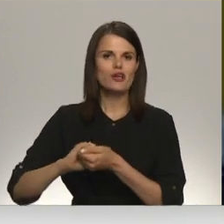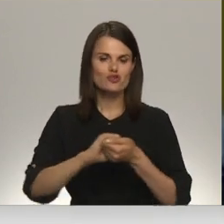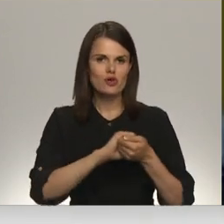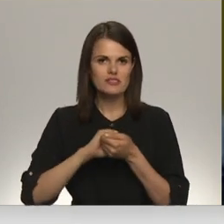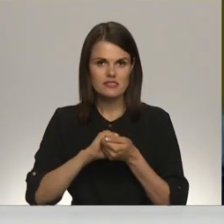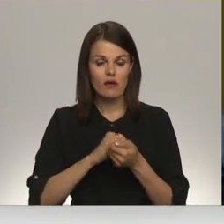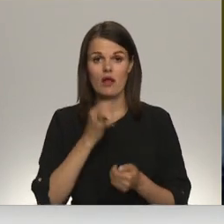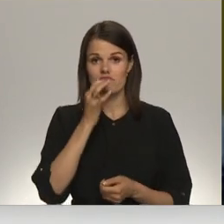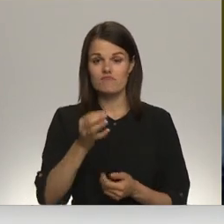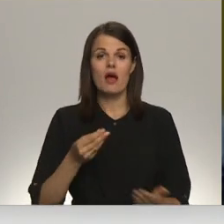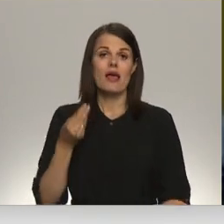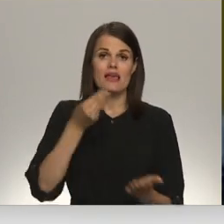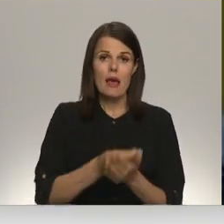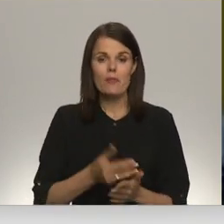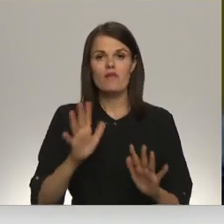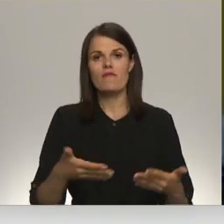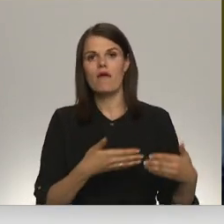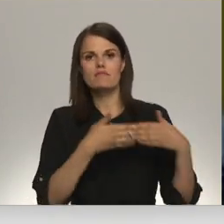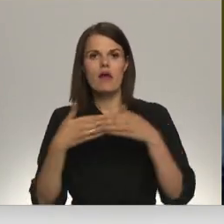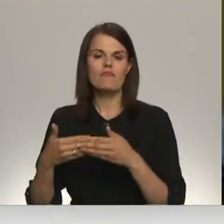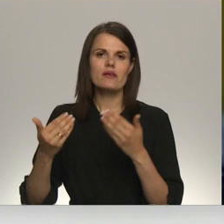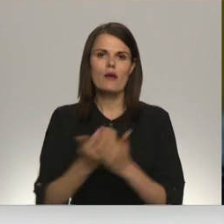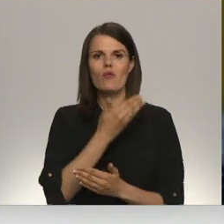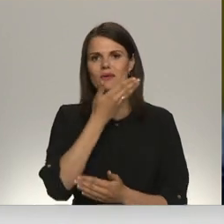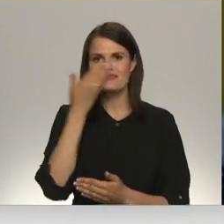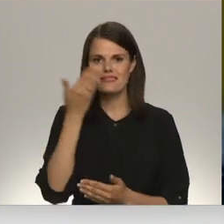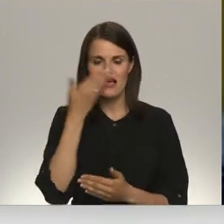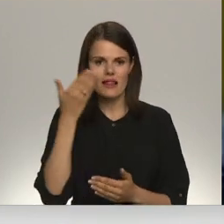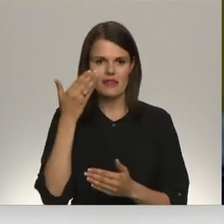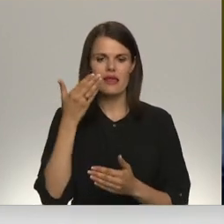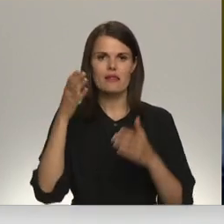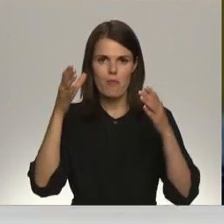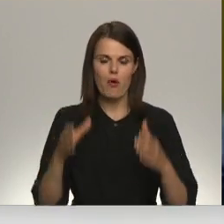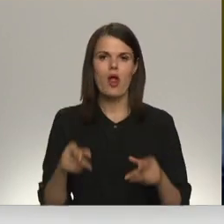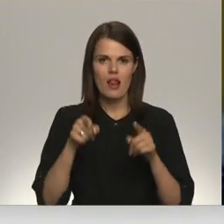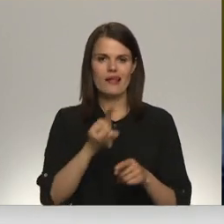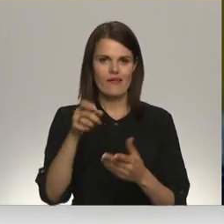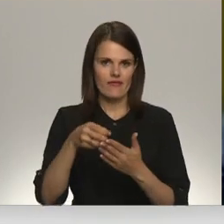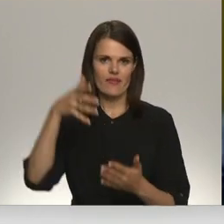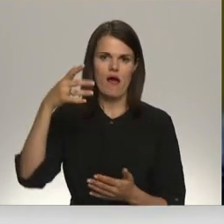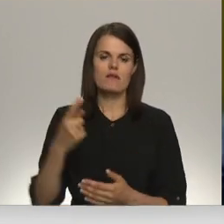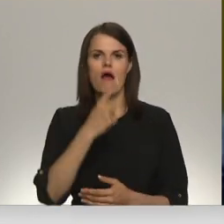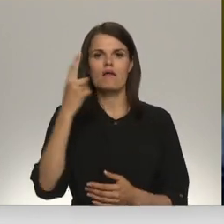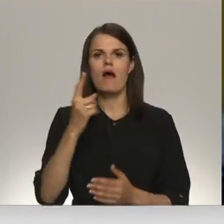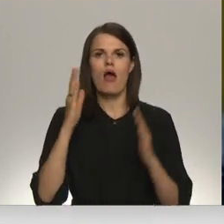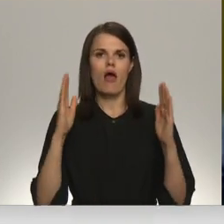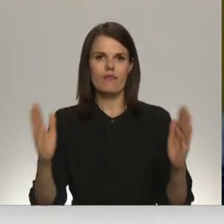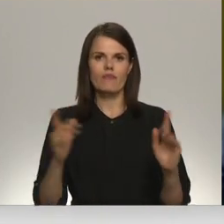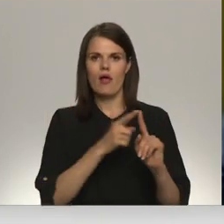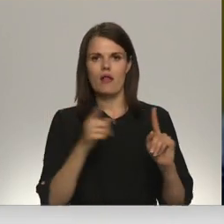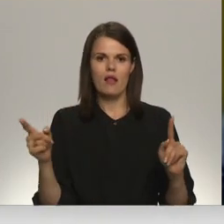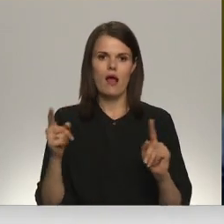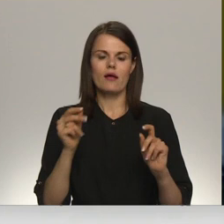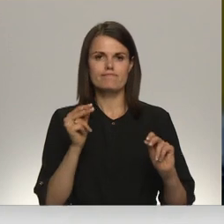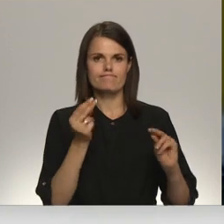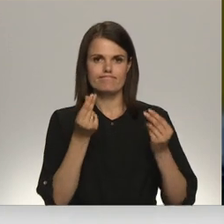ka iepērkot, ja ienākot jaunām sildītāju partijām, tās ir dārgākas. Gada laikā, tas pieaugums